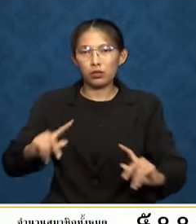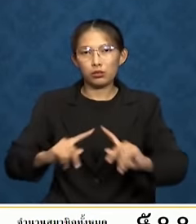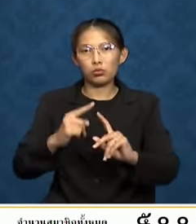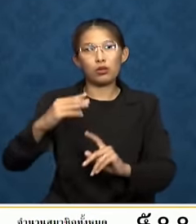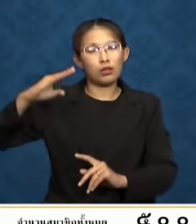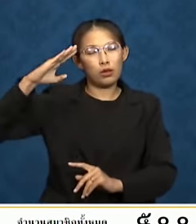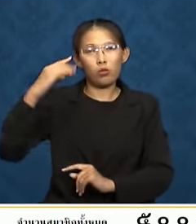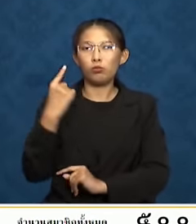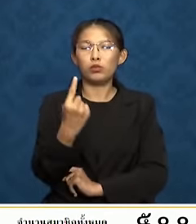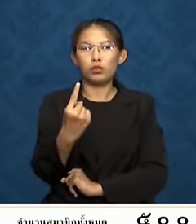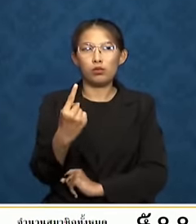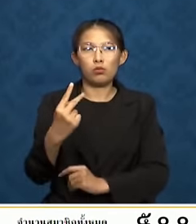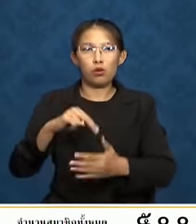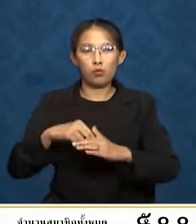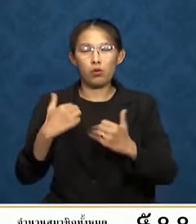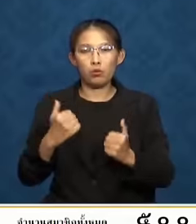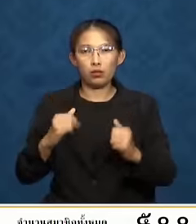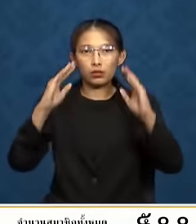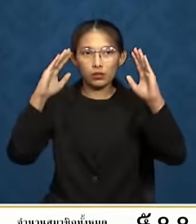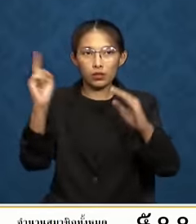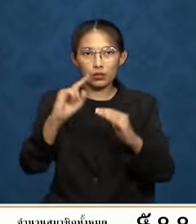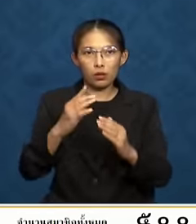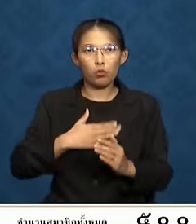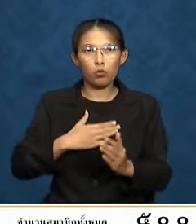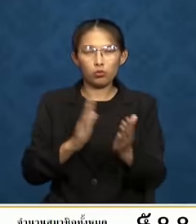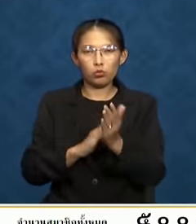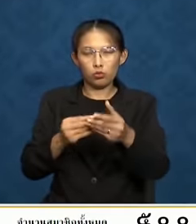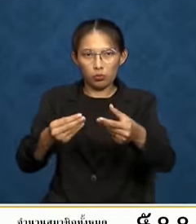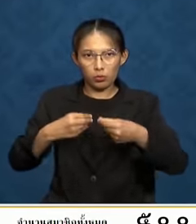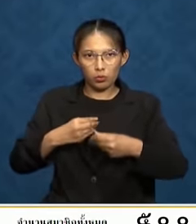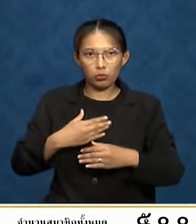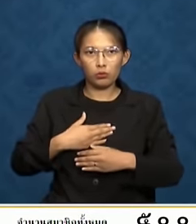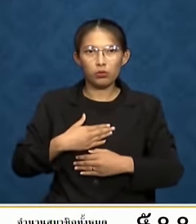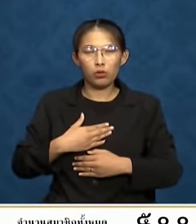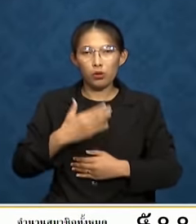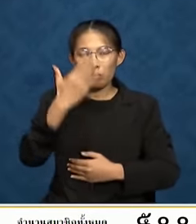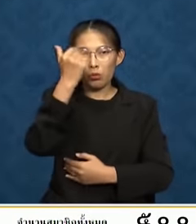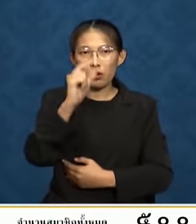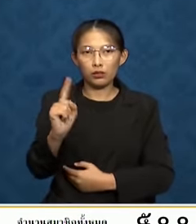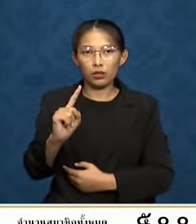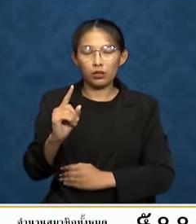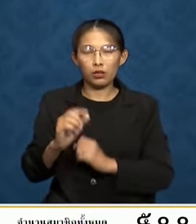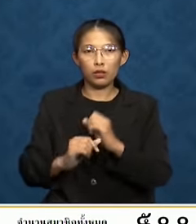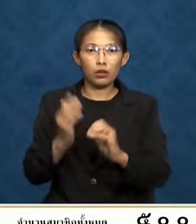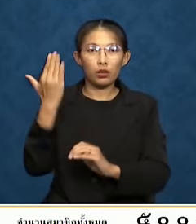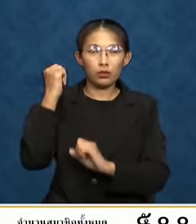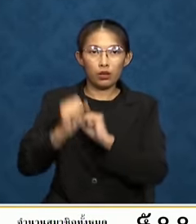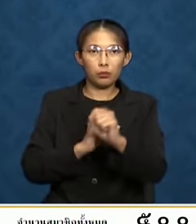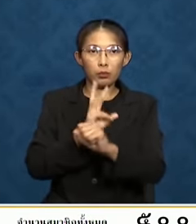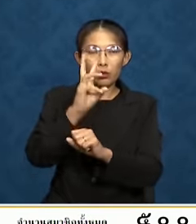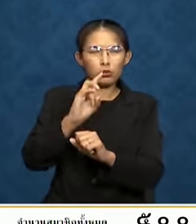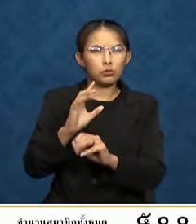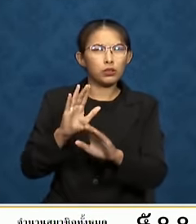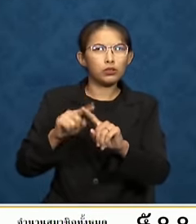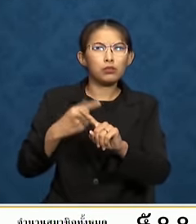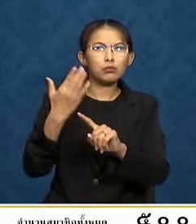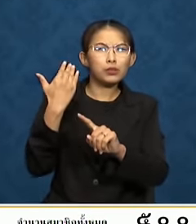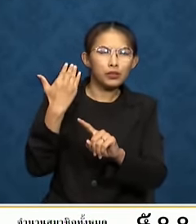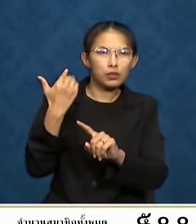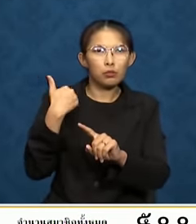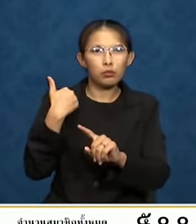ผมซึ่งวันนี้ผมตั้งใจว่าจะมารับคำชมจากท่านเพราะอะไรฮะครั้งที่แล้ว 67ซึ่งผ่านมากี่เดือนเนี่ย